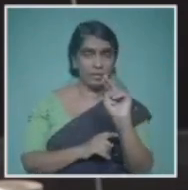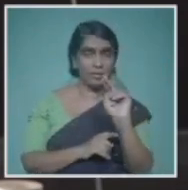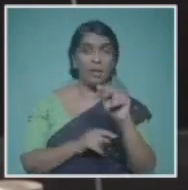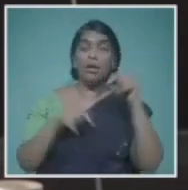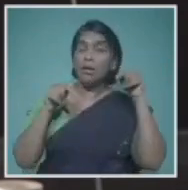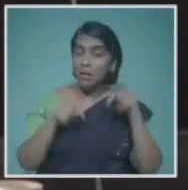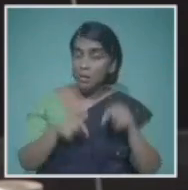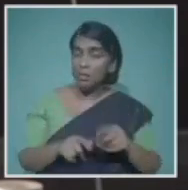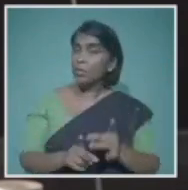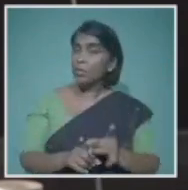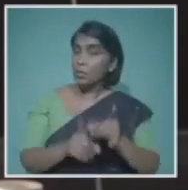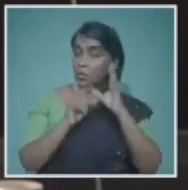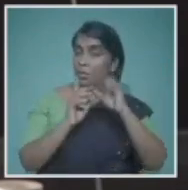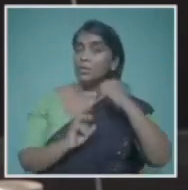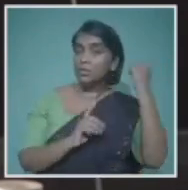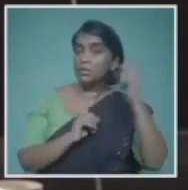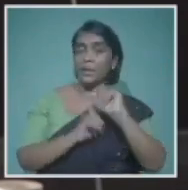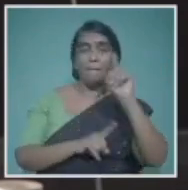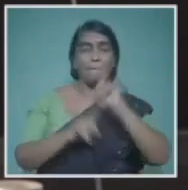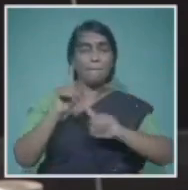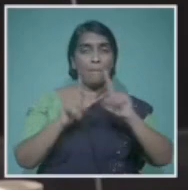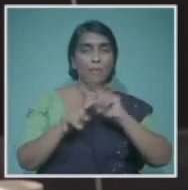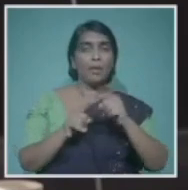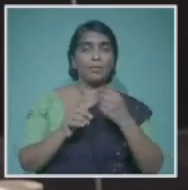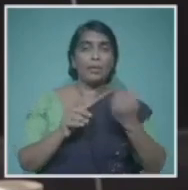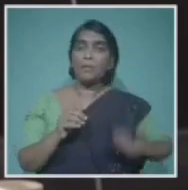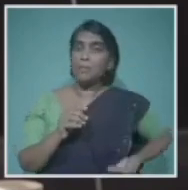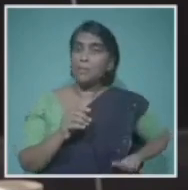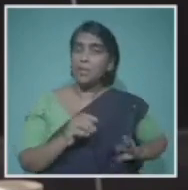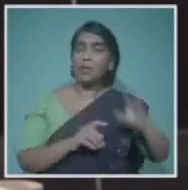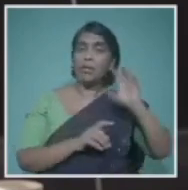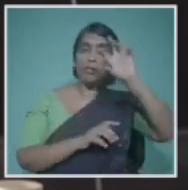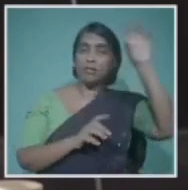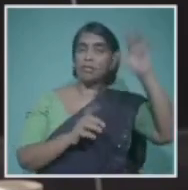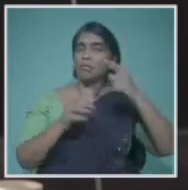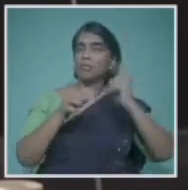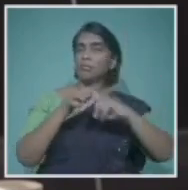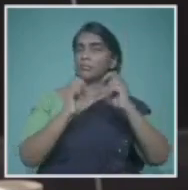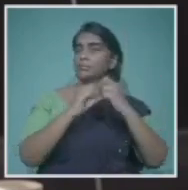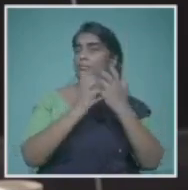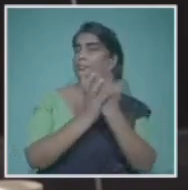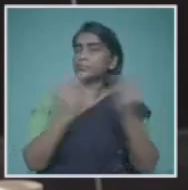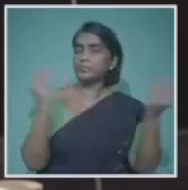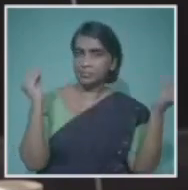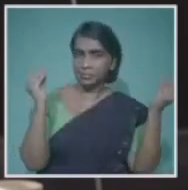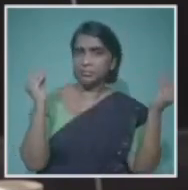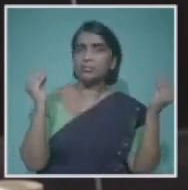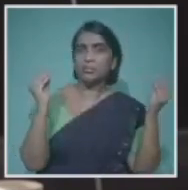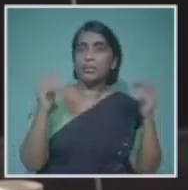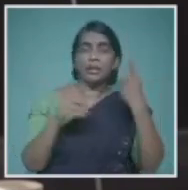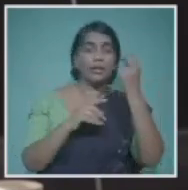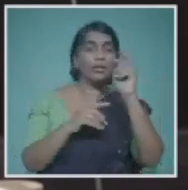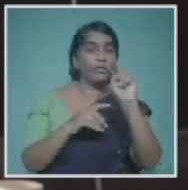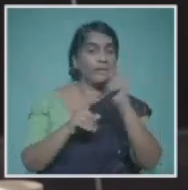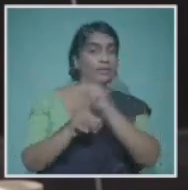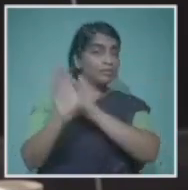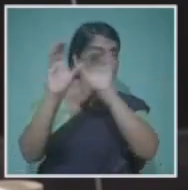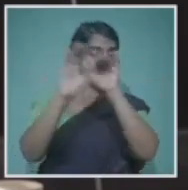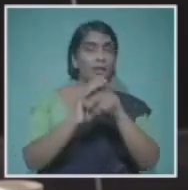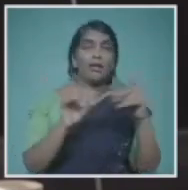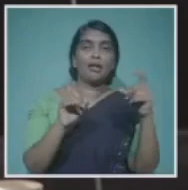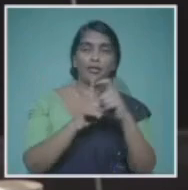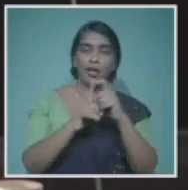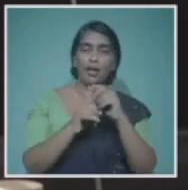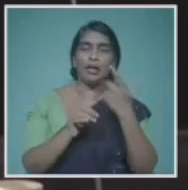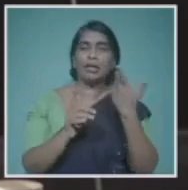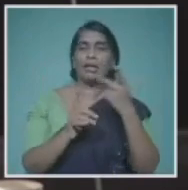අද ඒ විදිහට කතා කරලා පාර්ලිමේන්තුවේ අර බංග්ලාදේශ වගේ රටවල් ගිහිල්ලා ප්‍රශ්න ඔක්කොම විසඳගෙන තියෙනවා. 2020 ඕගොල්ලෝ ගියානම් ඩොලර එක